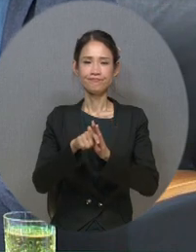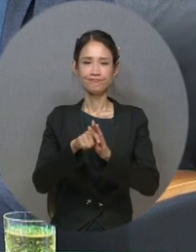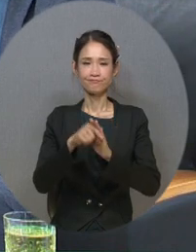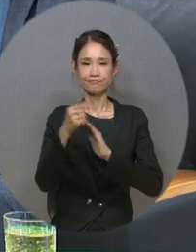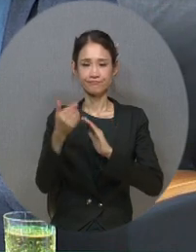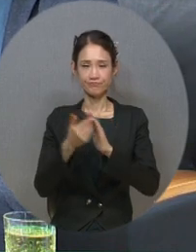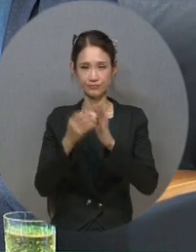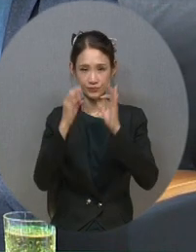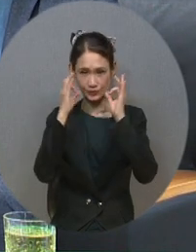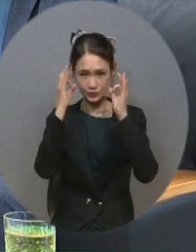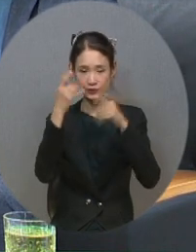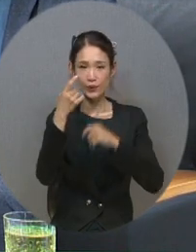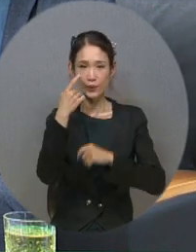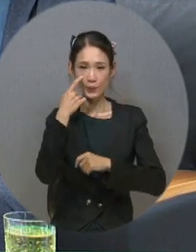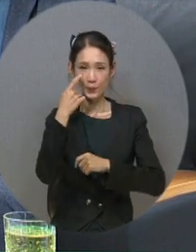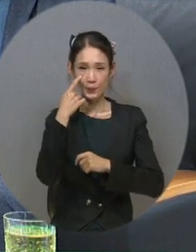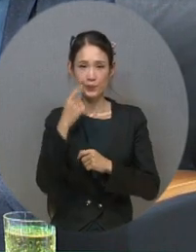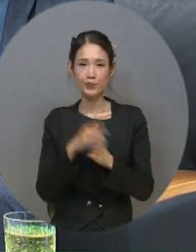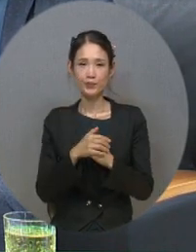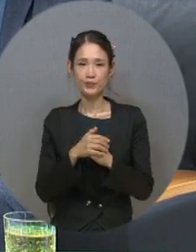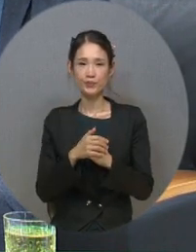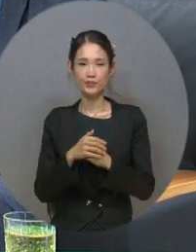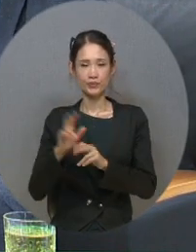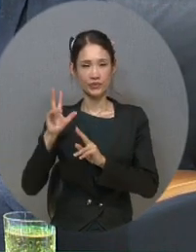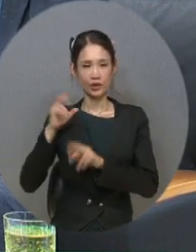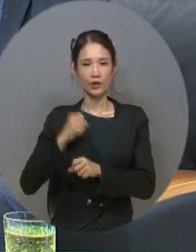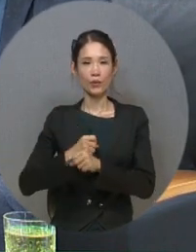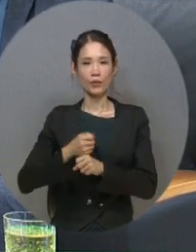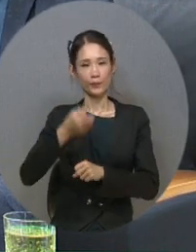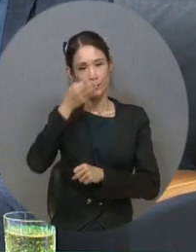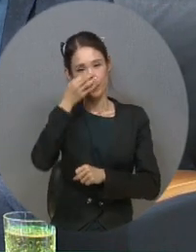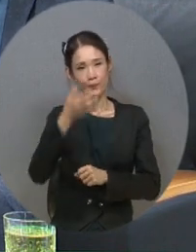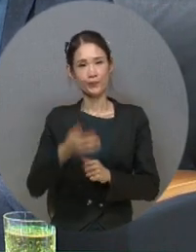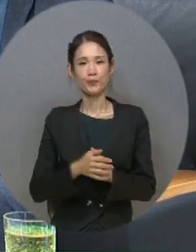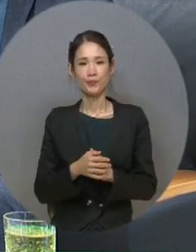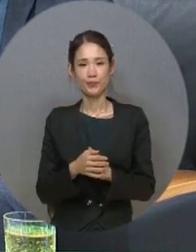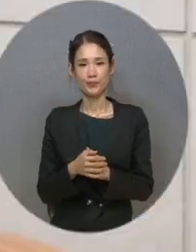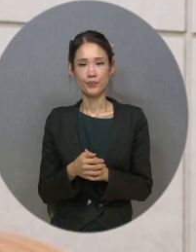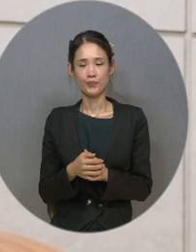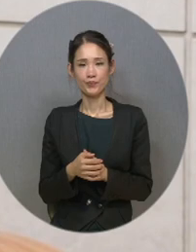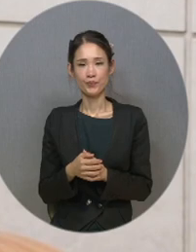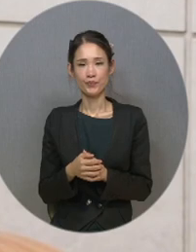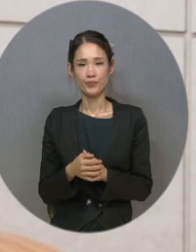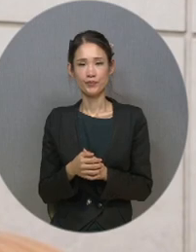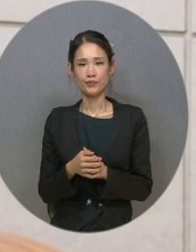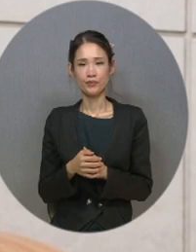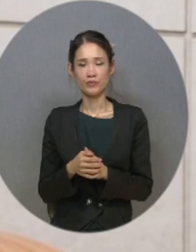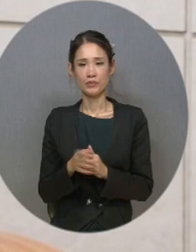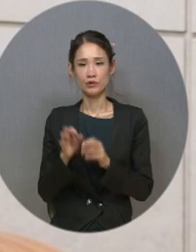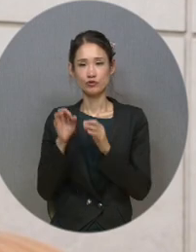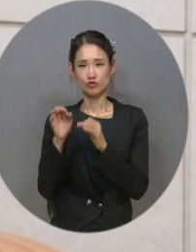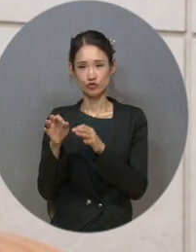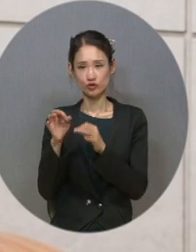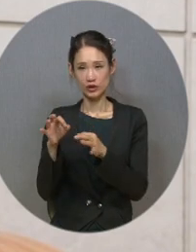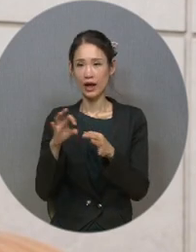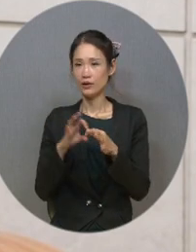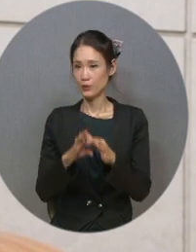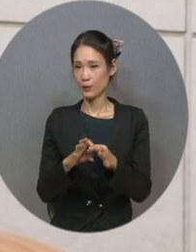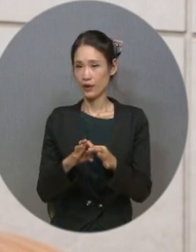최대한의 노력을 기울이겠다. 이런 각오를 밝혔습니다. 예. 그래서 이제 투자를 하는 데